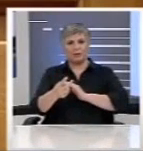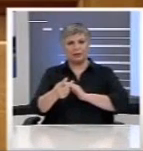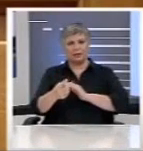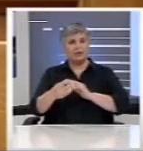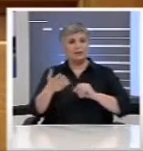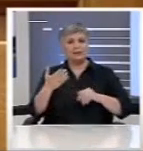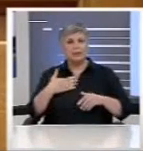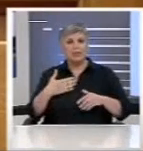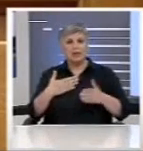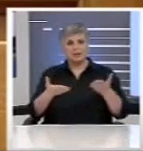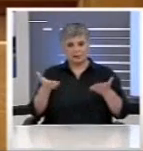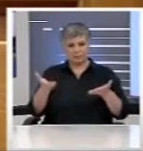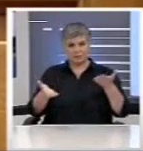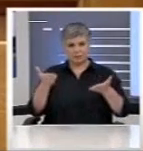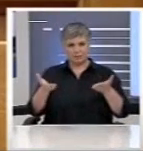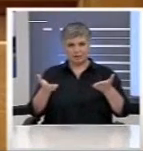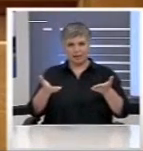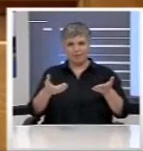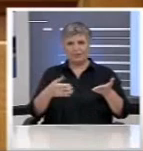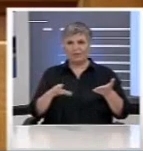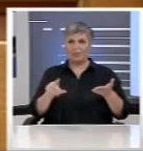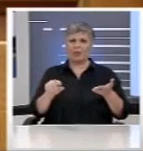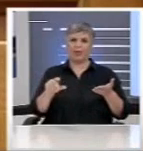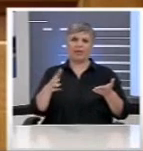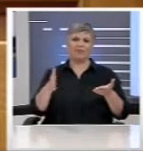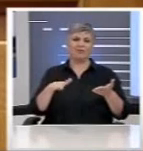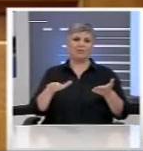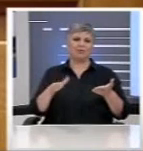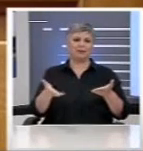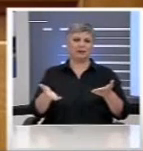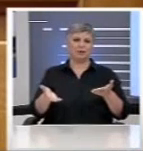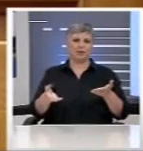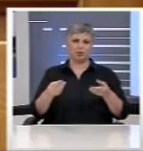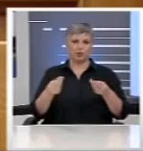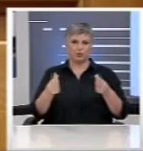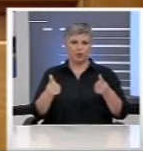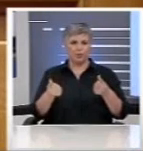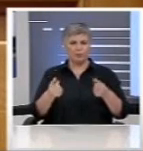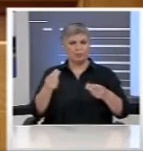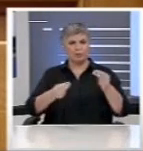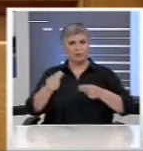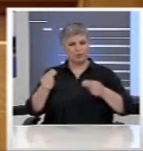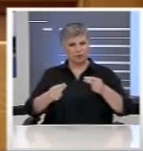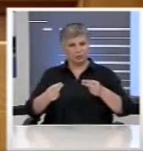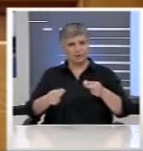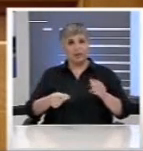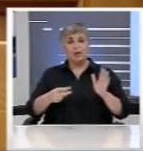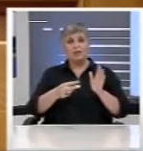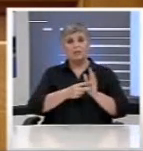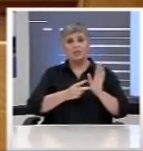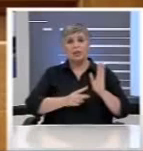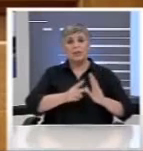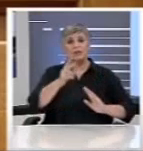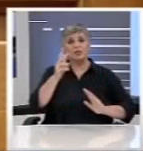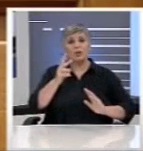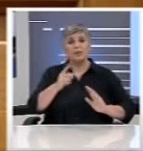να κάνουμε την ίδια μπακαλίστικη λογική, με βάση τις προβλέψεις αυτές, το 12 θα έπρεπε το ΑΕΠ να